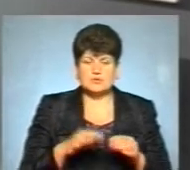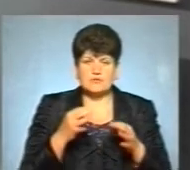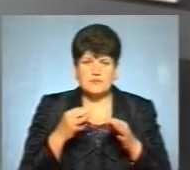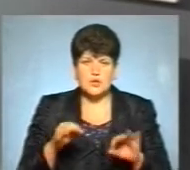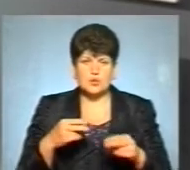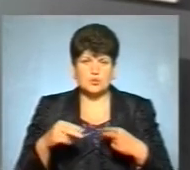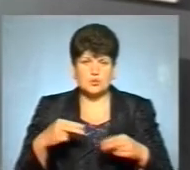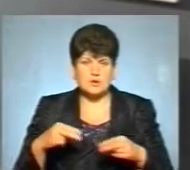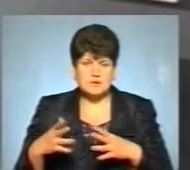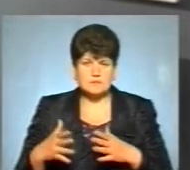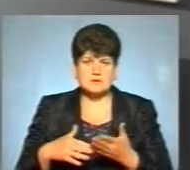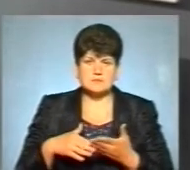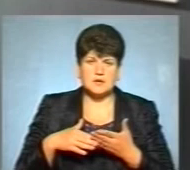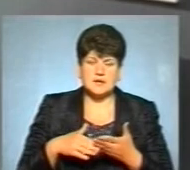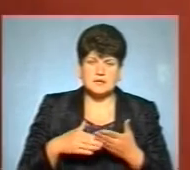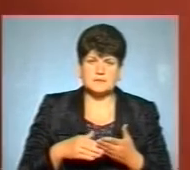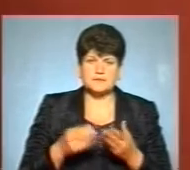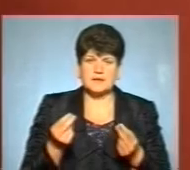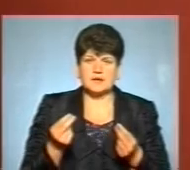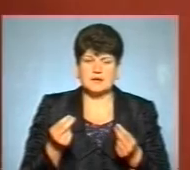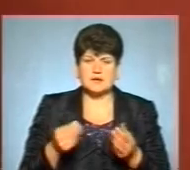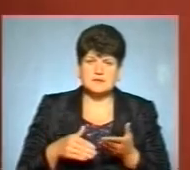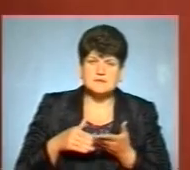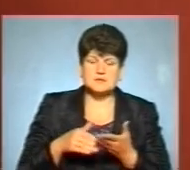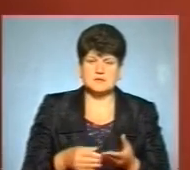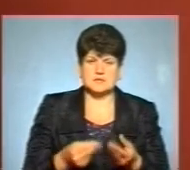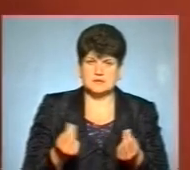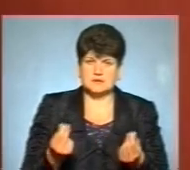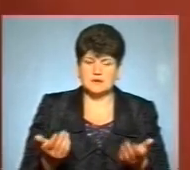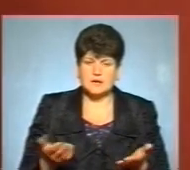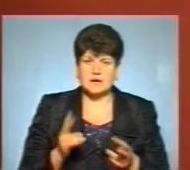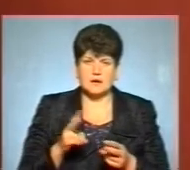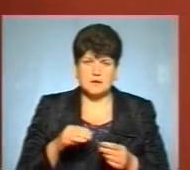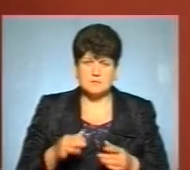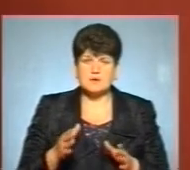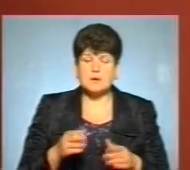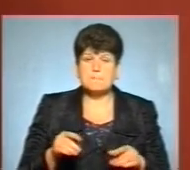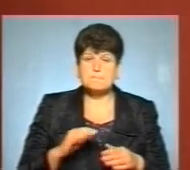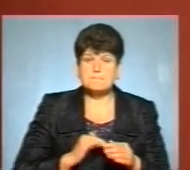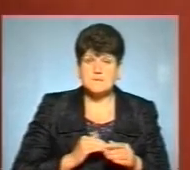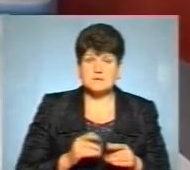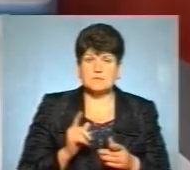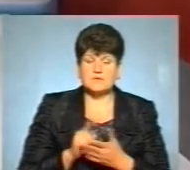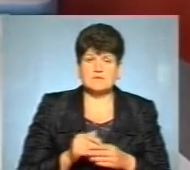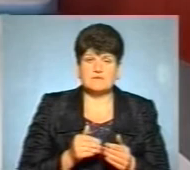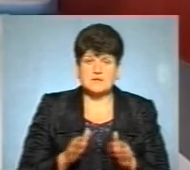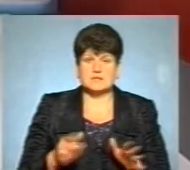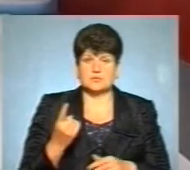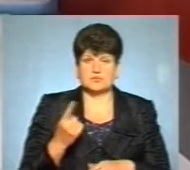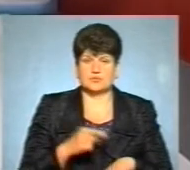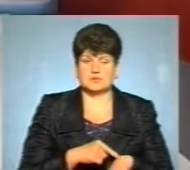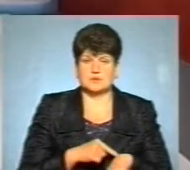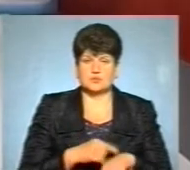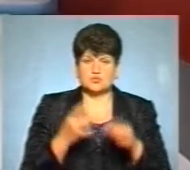до зон вільної торгівлі, сприятливого інвестиційного клімату. Ну, бізнес повинен відкриватись за годину часу.